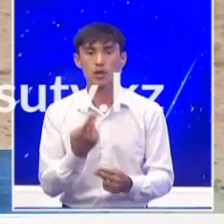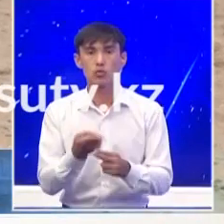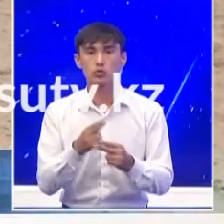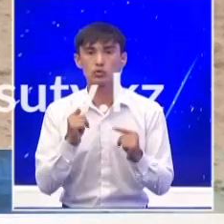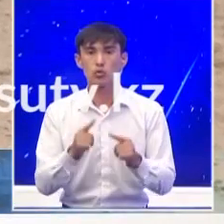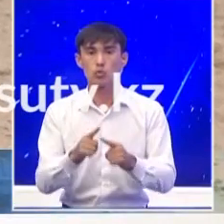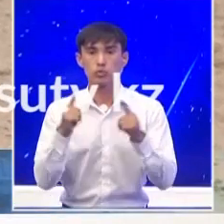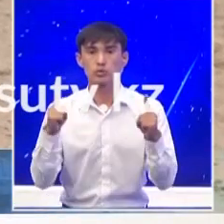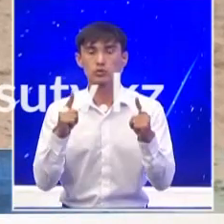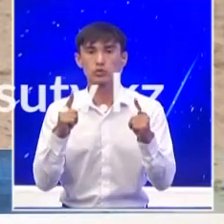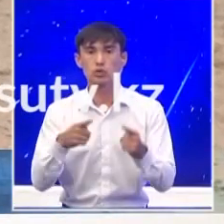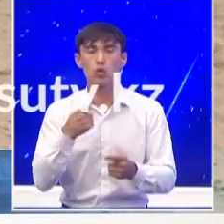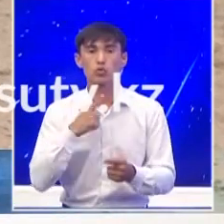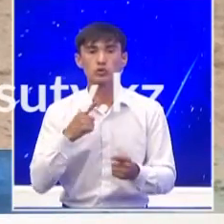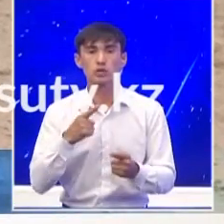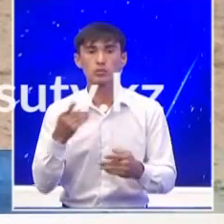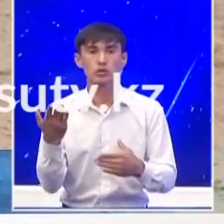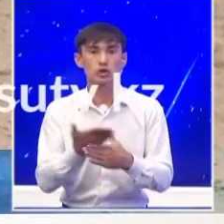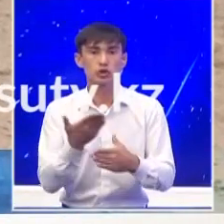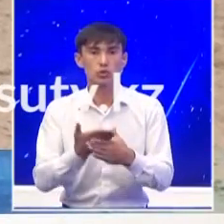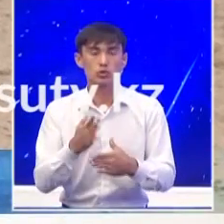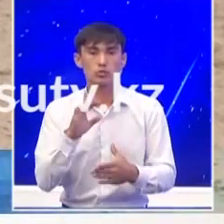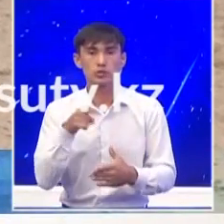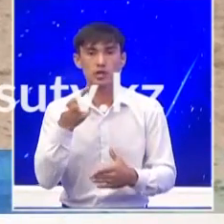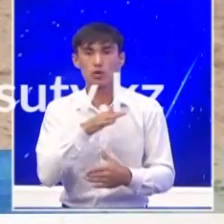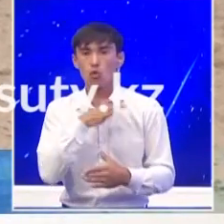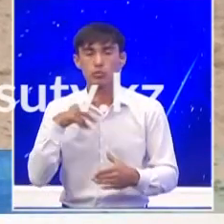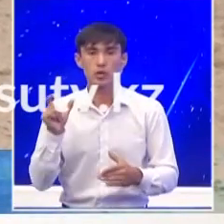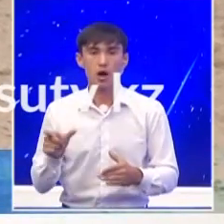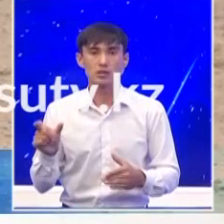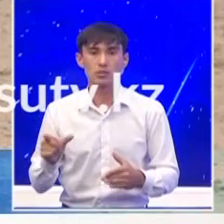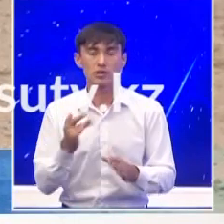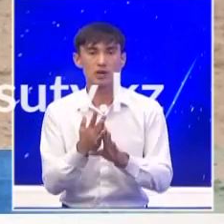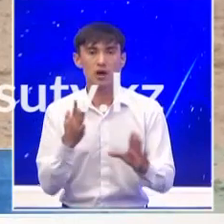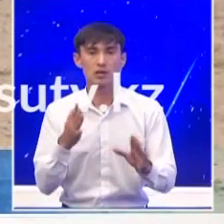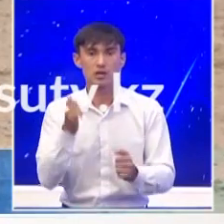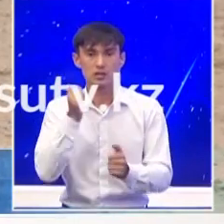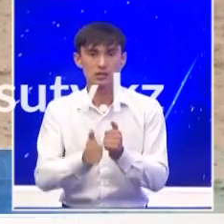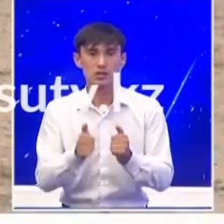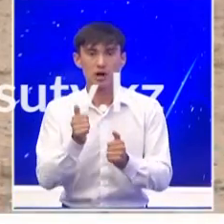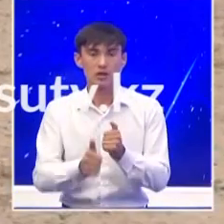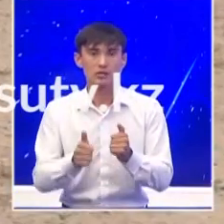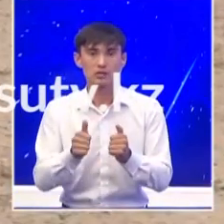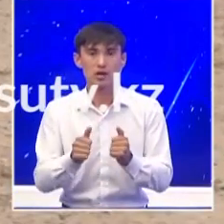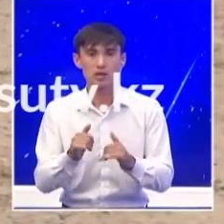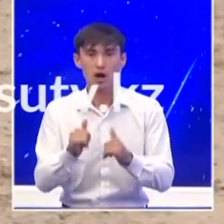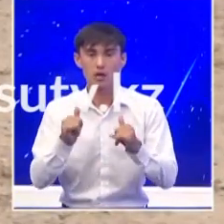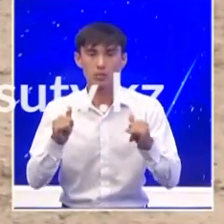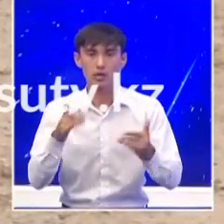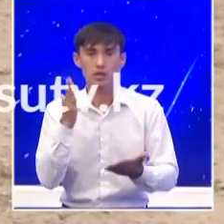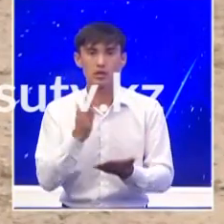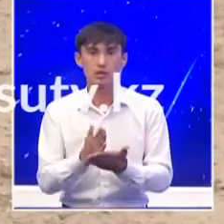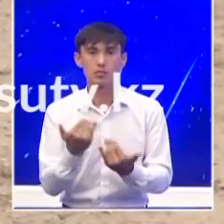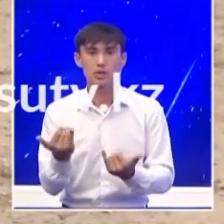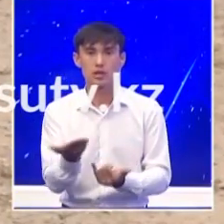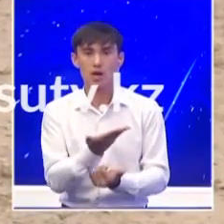дүрмекке үн қосамыз деген, игі шарадан шет қалмаймыз деген азаматтардың қатары сағат санап емес, сәт санап артып келеді. Мына